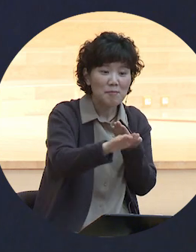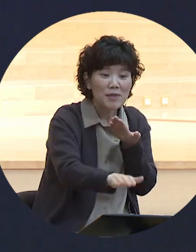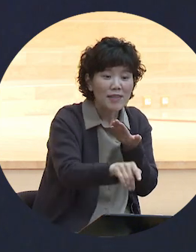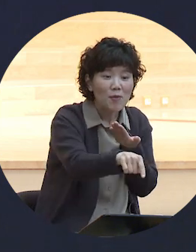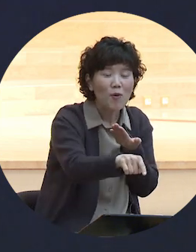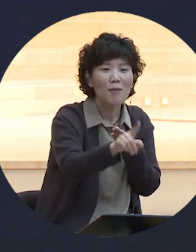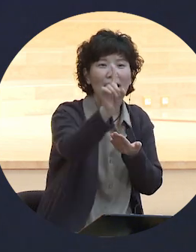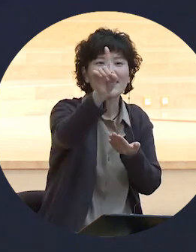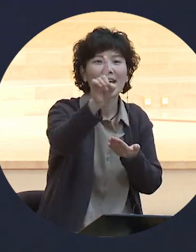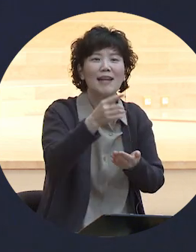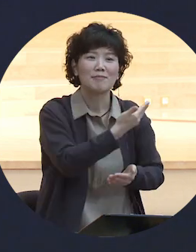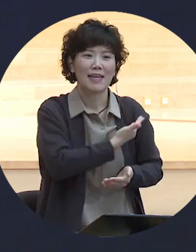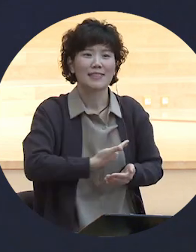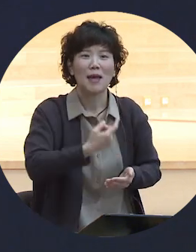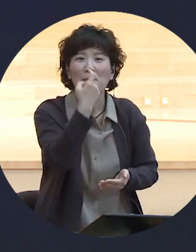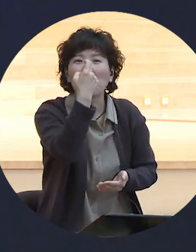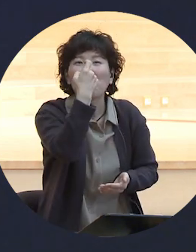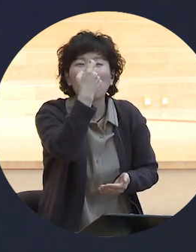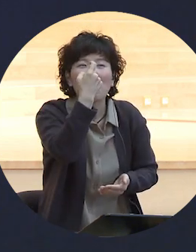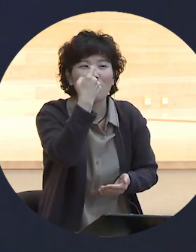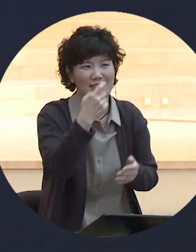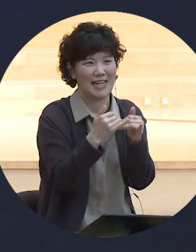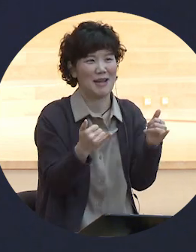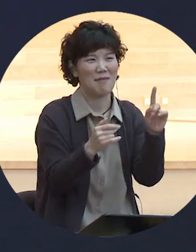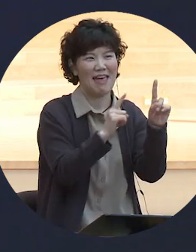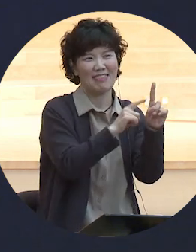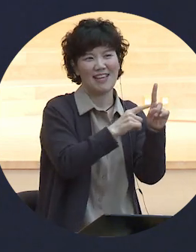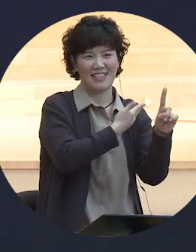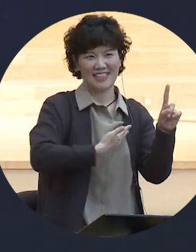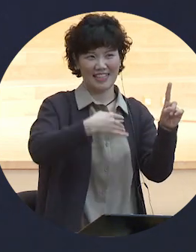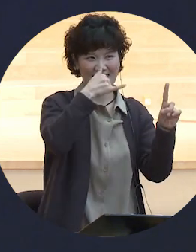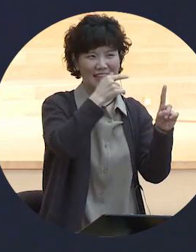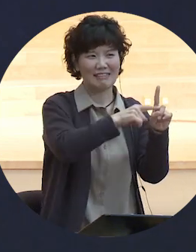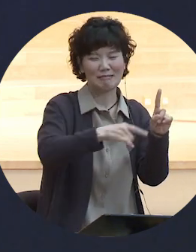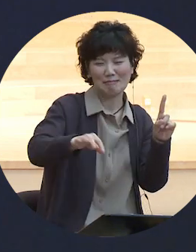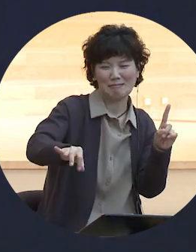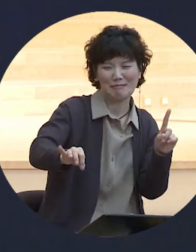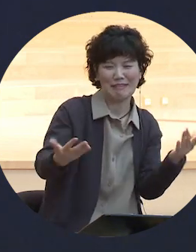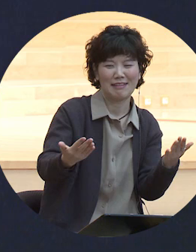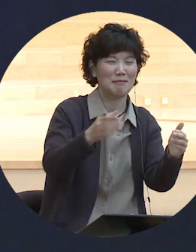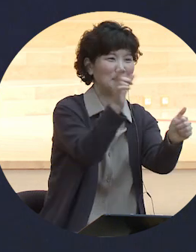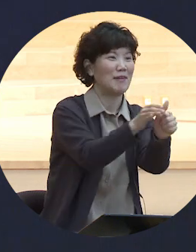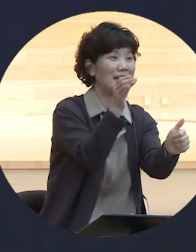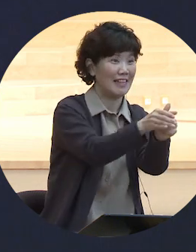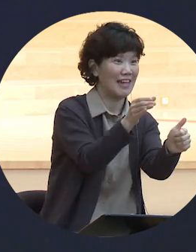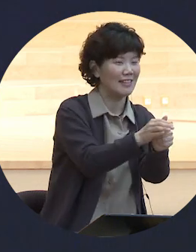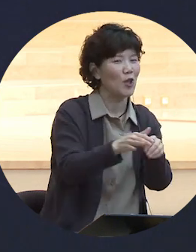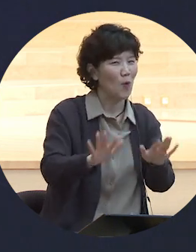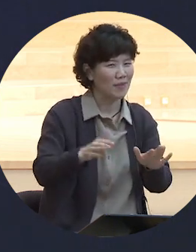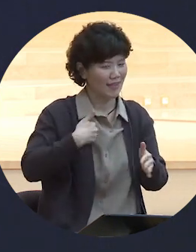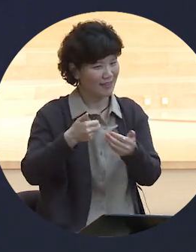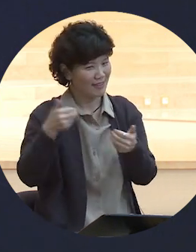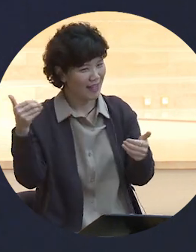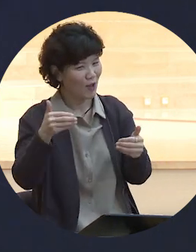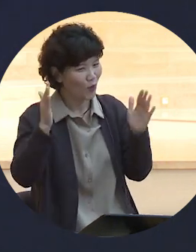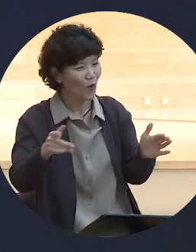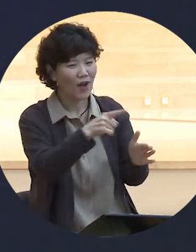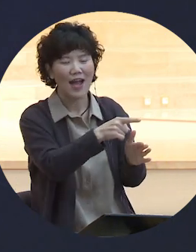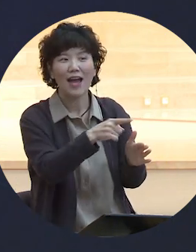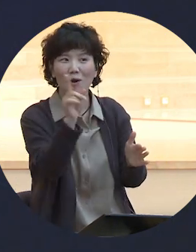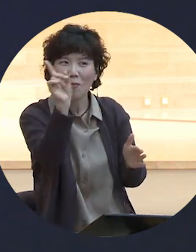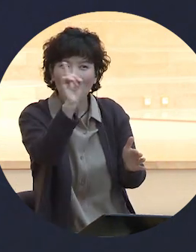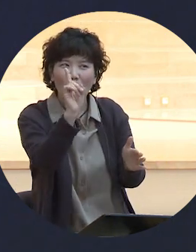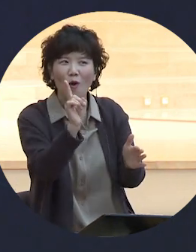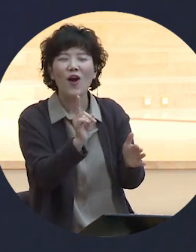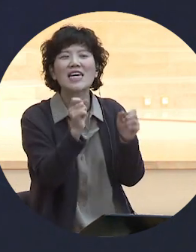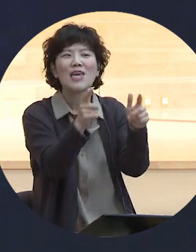제자가 있었는데 늘 허드렛일만 하던 이 제자에게 그래도 좀 뭐 이렇게 기회를 줄 겸 해서 맑은